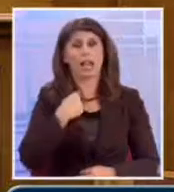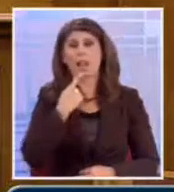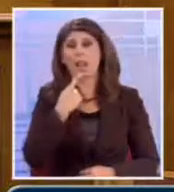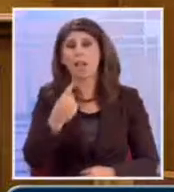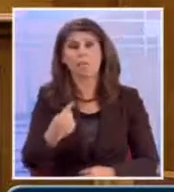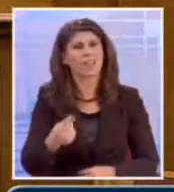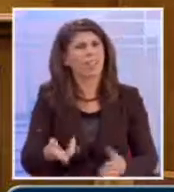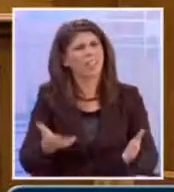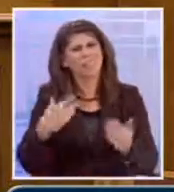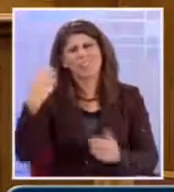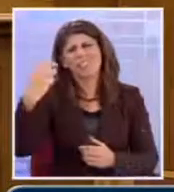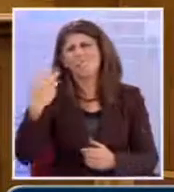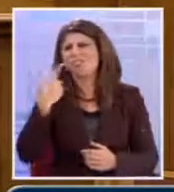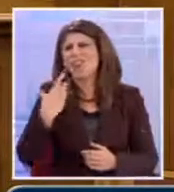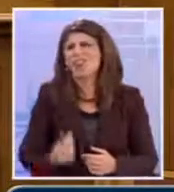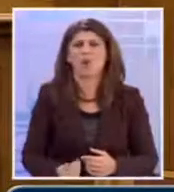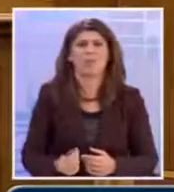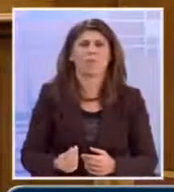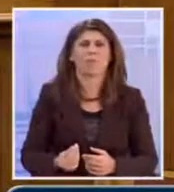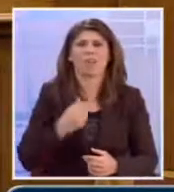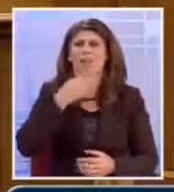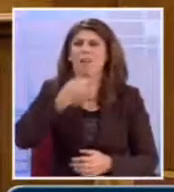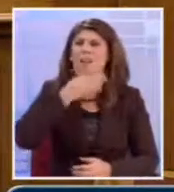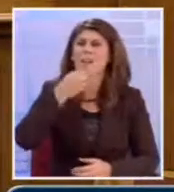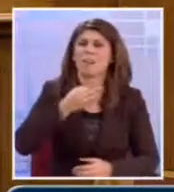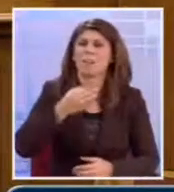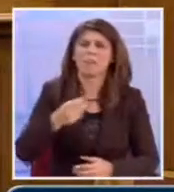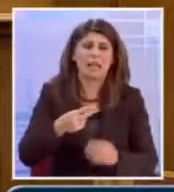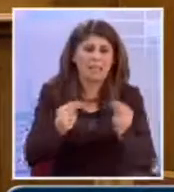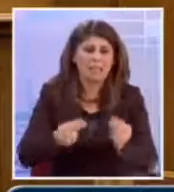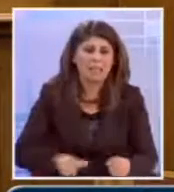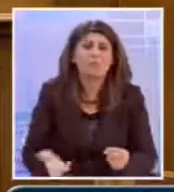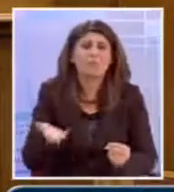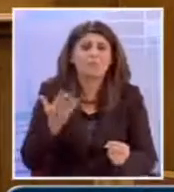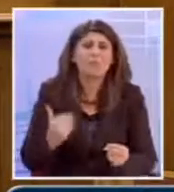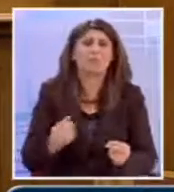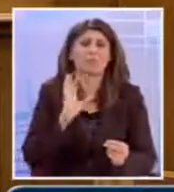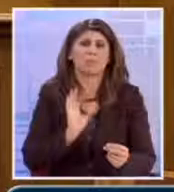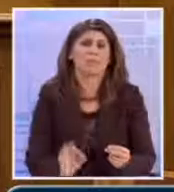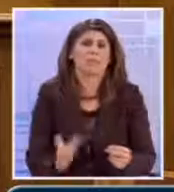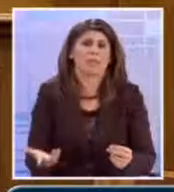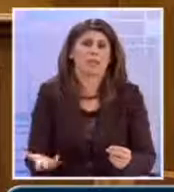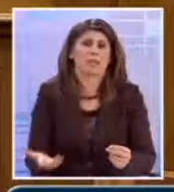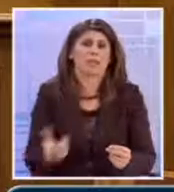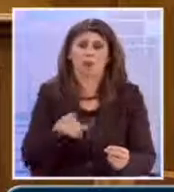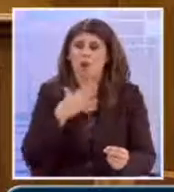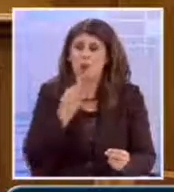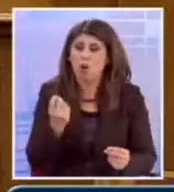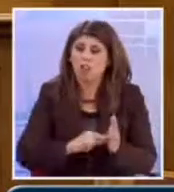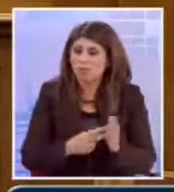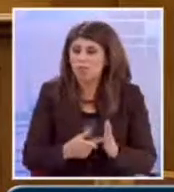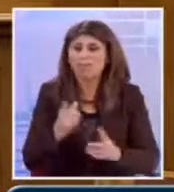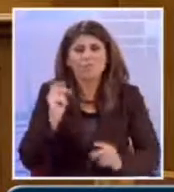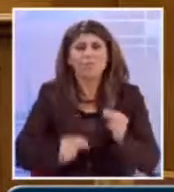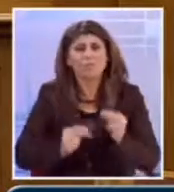έχει νόημα η επαγγελία μη ρεαλιστικών λύσεων με δεδομένη την δημοσιονομική στενότητα. Γι' αυτό δεν